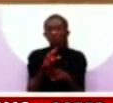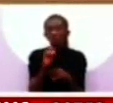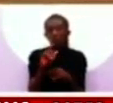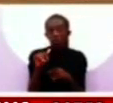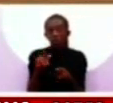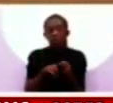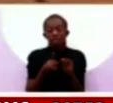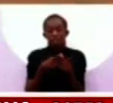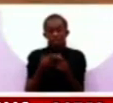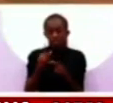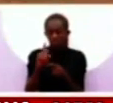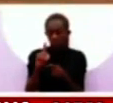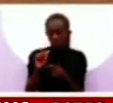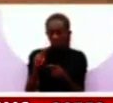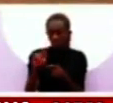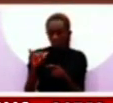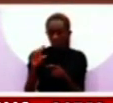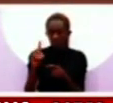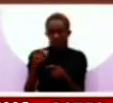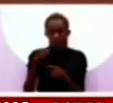david ochieng na yohana machio